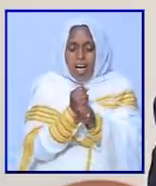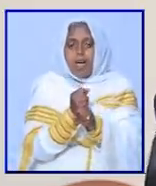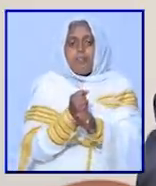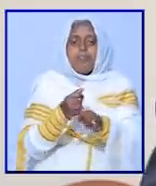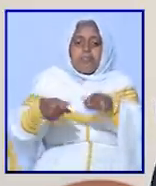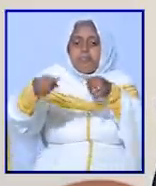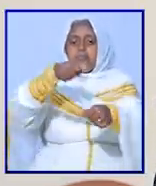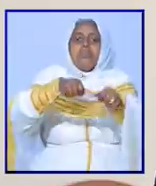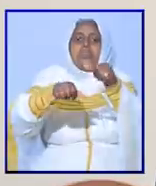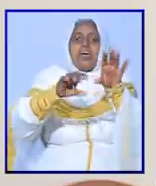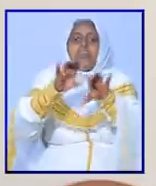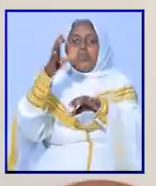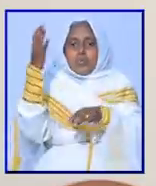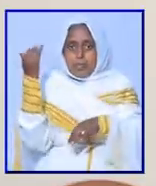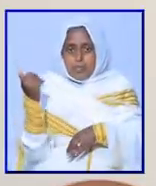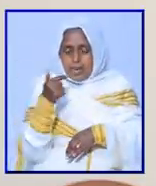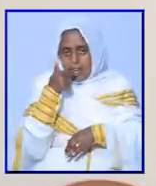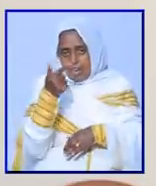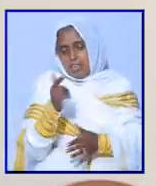መዋጮ ታወጡ ነበር